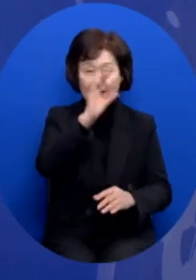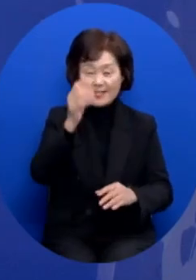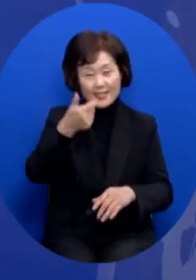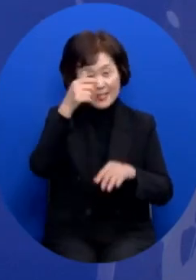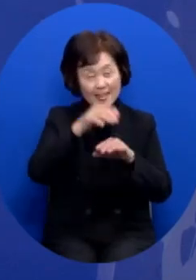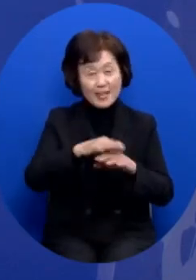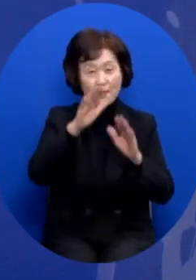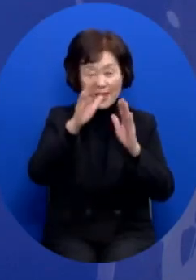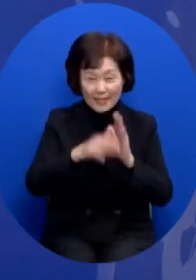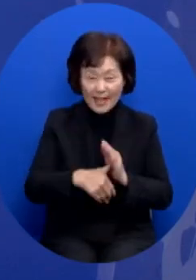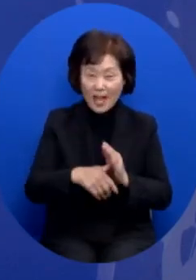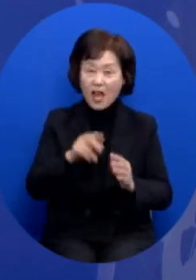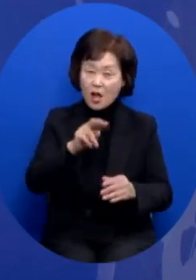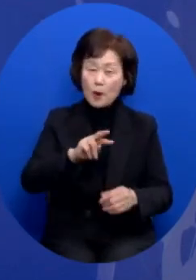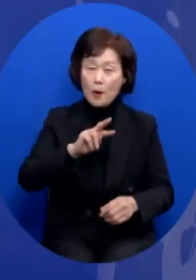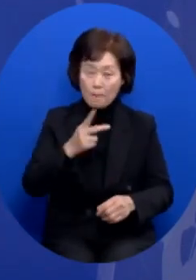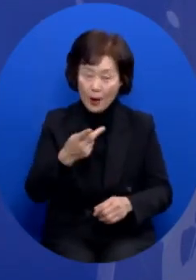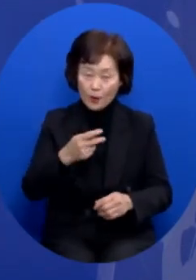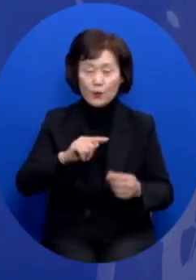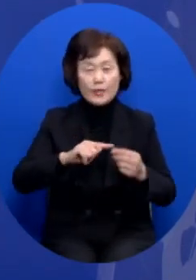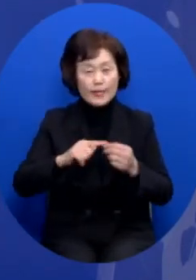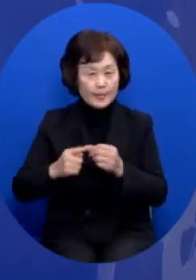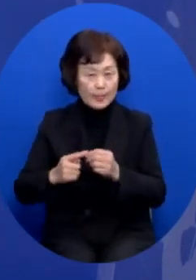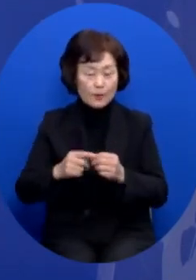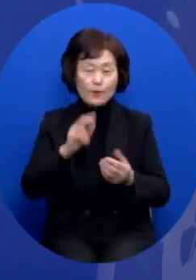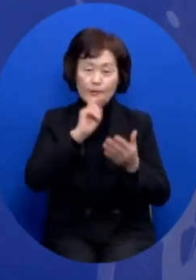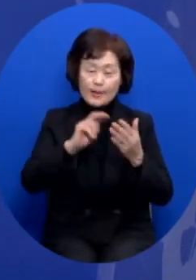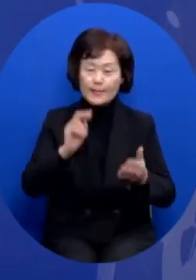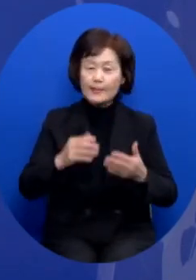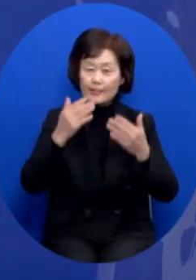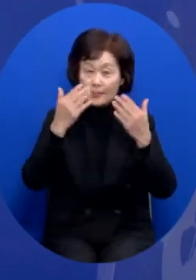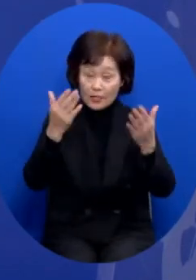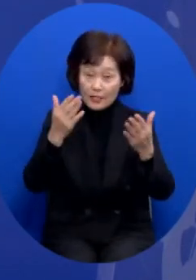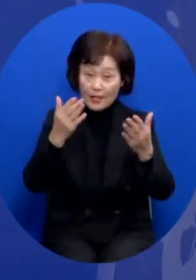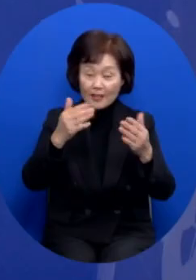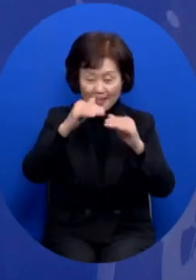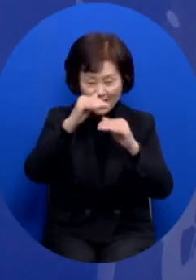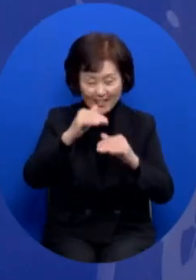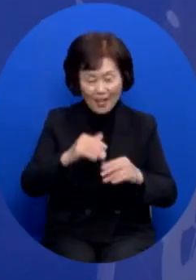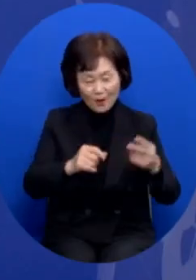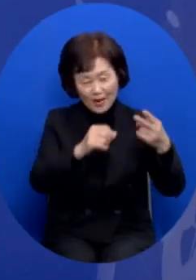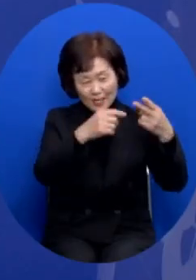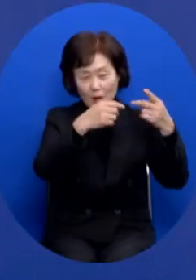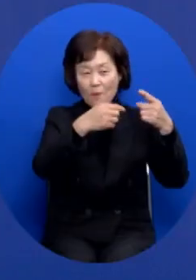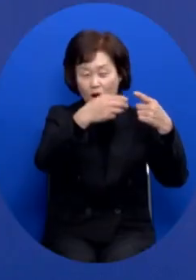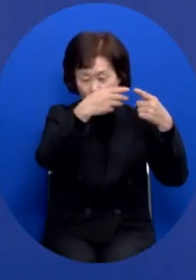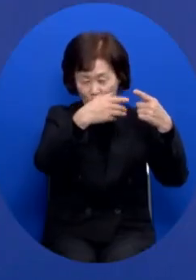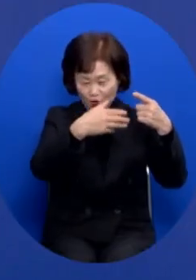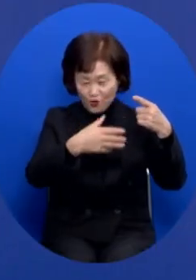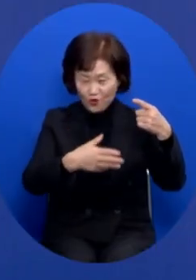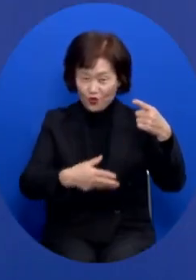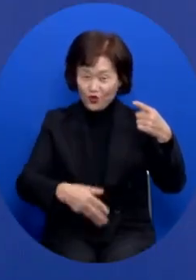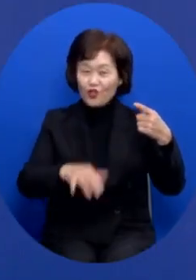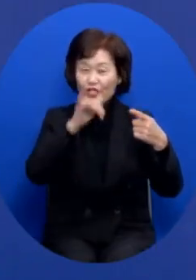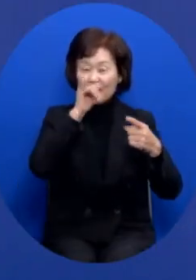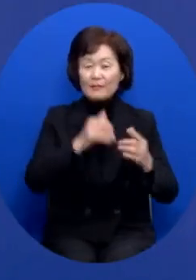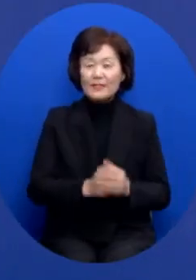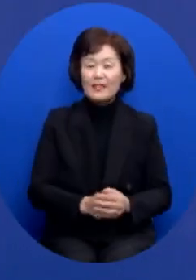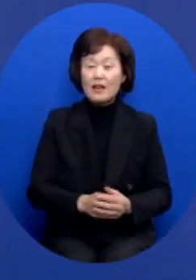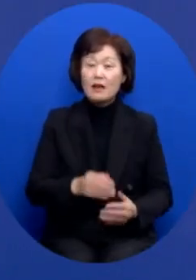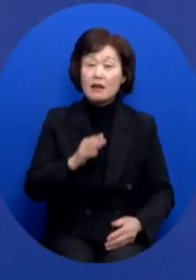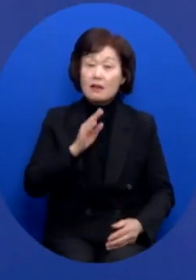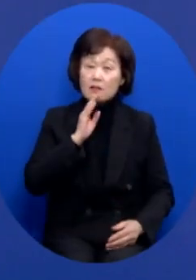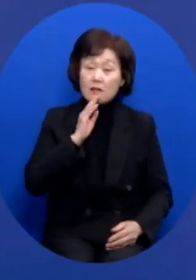제안한 고친 가사로 찬양하기로 했다는 선언까지 내용이 다양했습니다. 네. 네. 그런데 사실은 영문 가사도